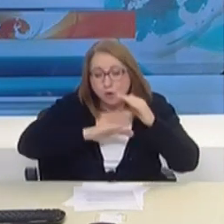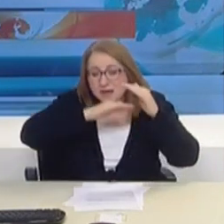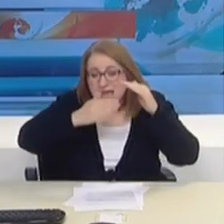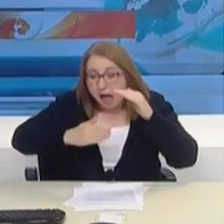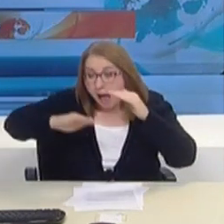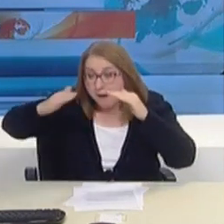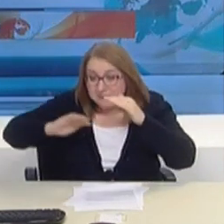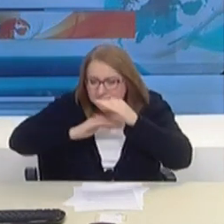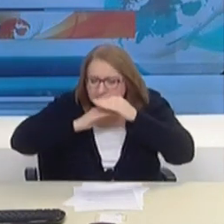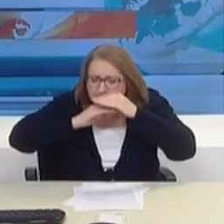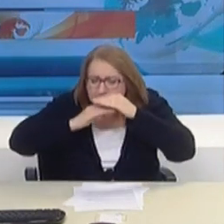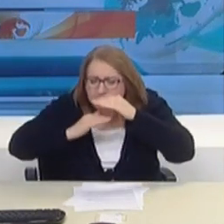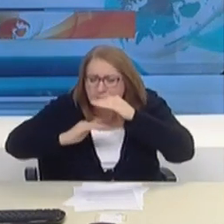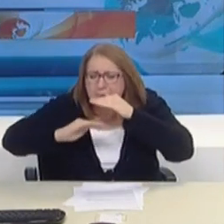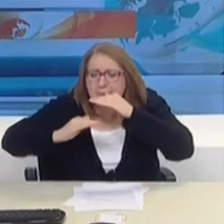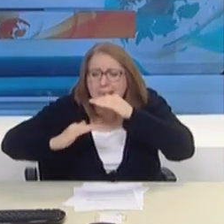δεύτερο?